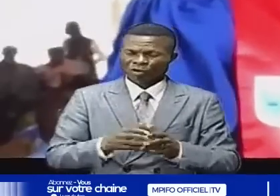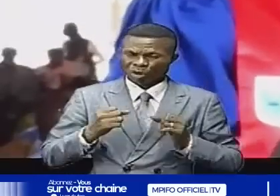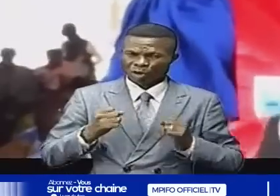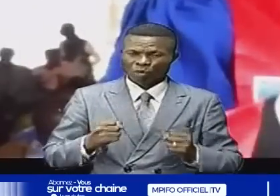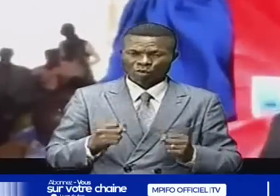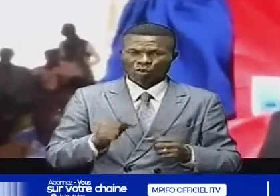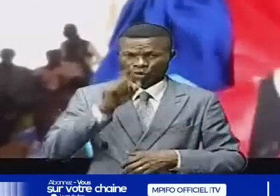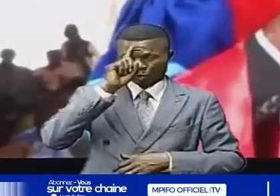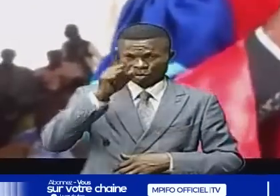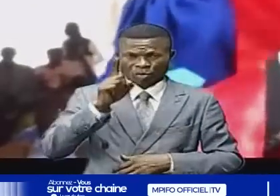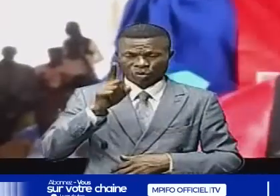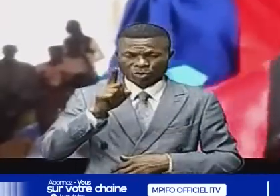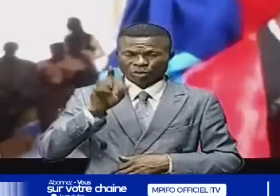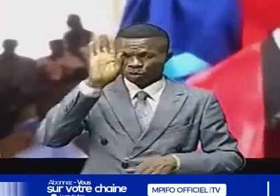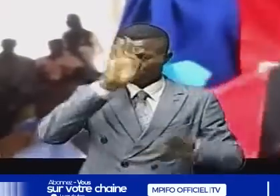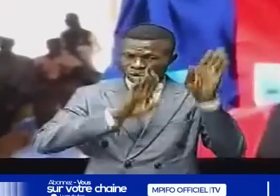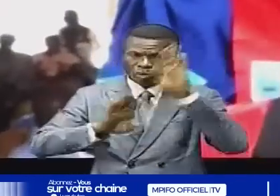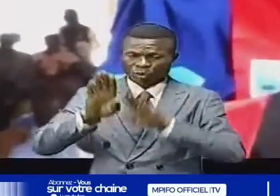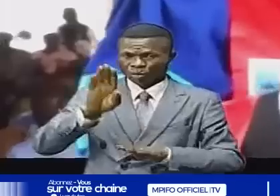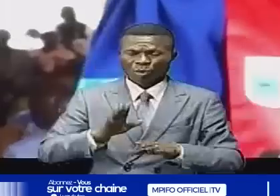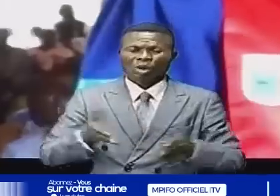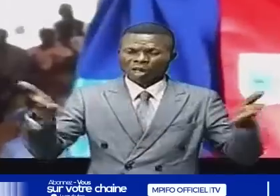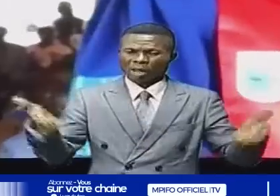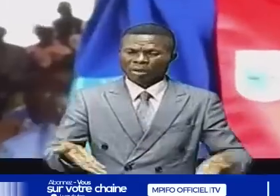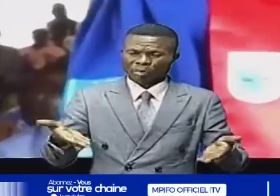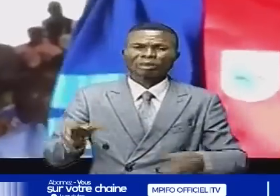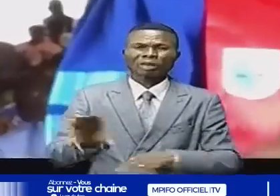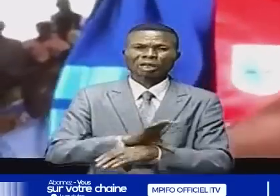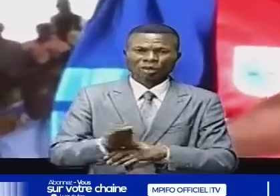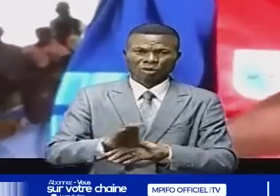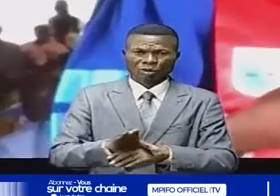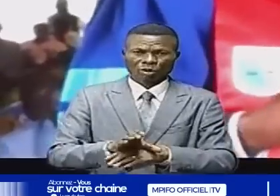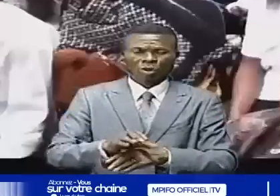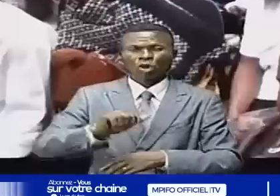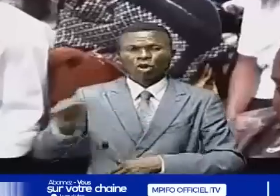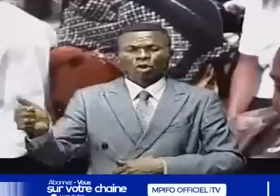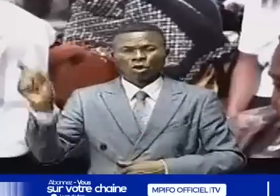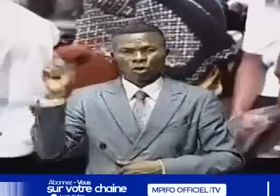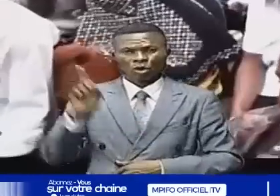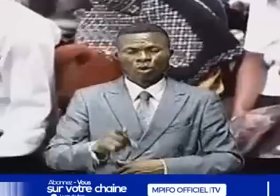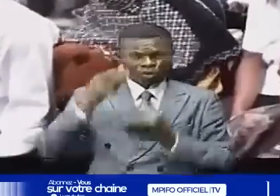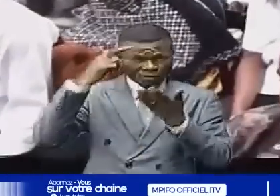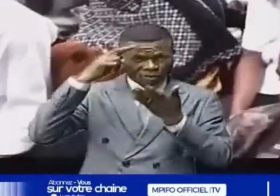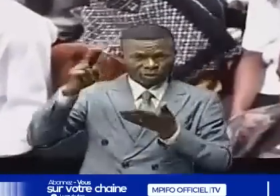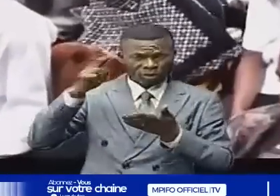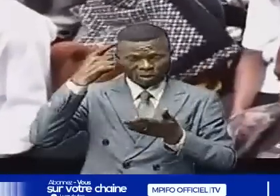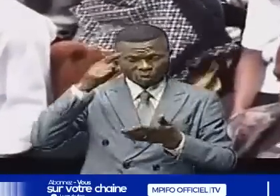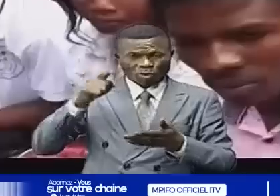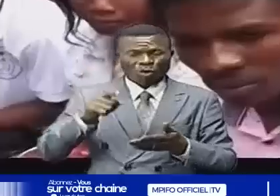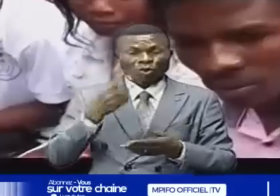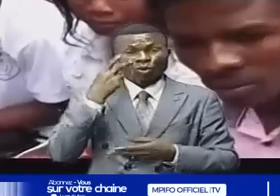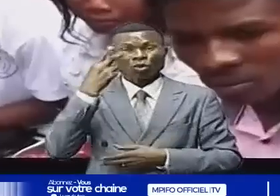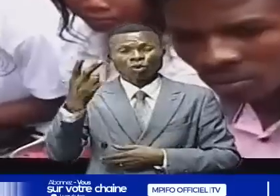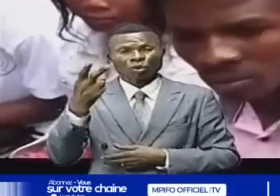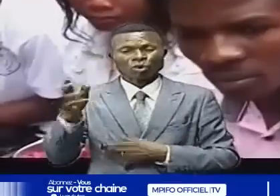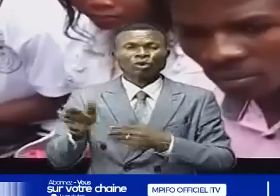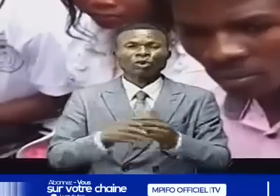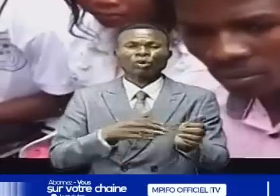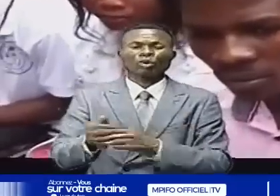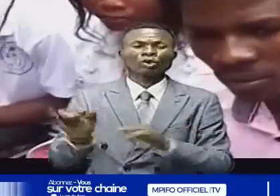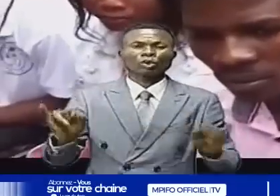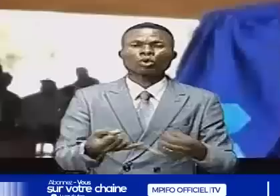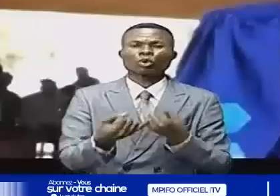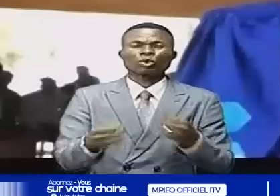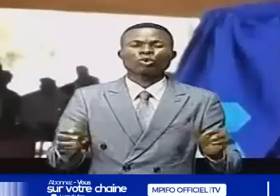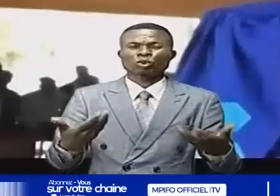de participer régulièrement au cours. Parce qu'il y en a qui viennent à l'université, on les détourne. Disons, en tant